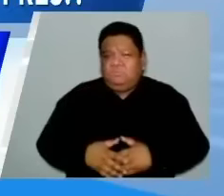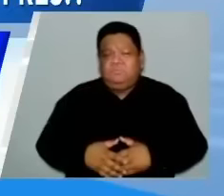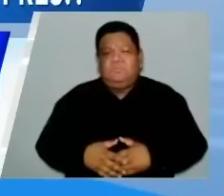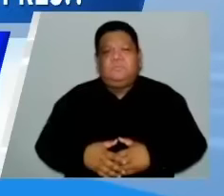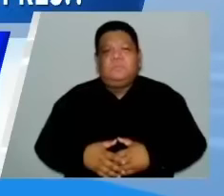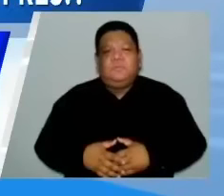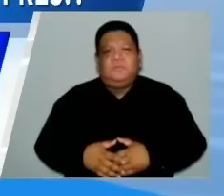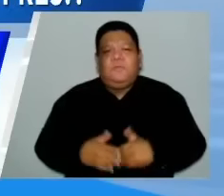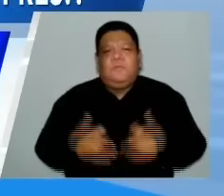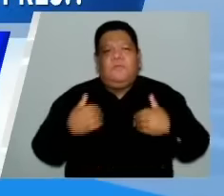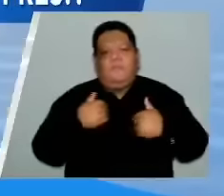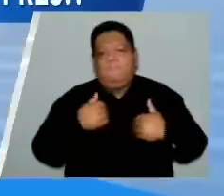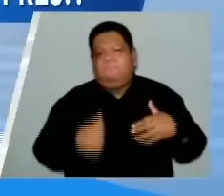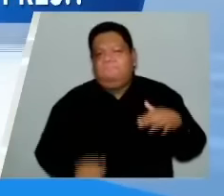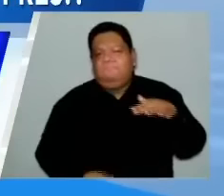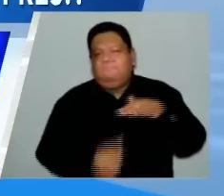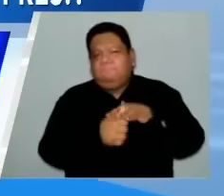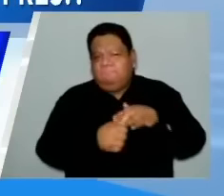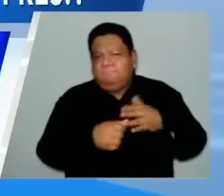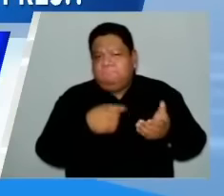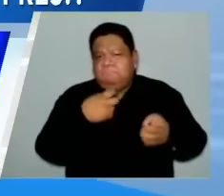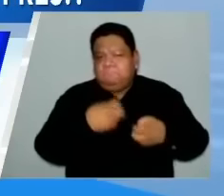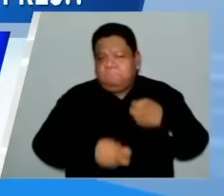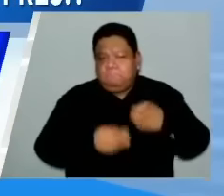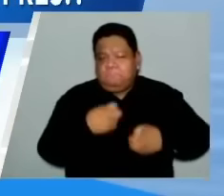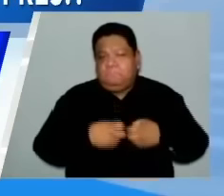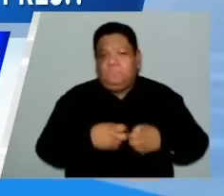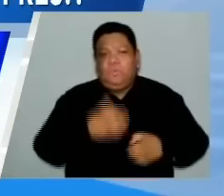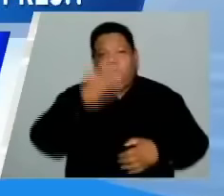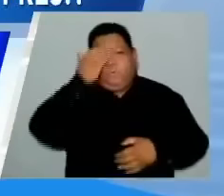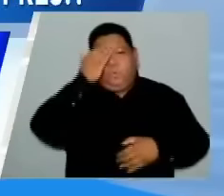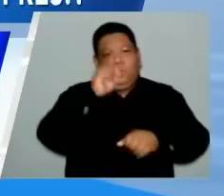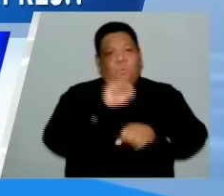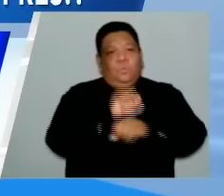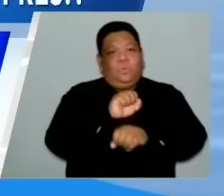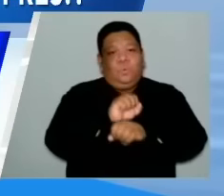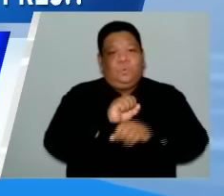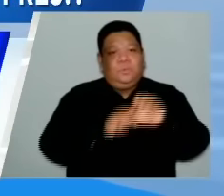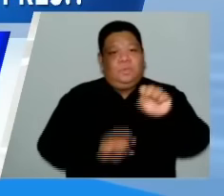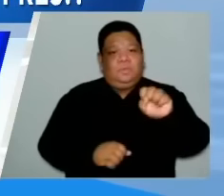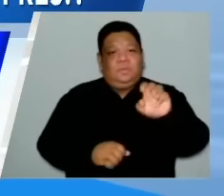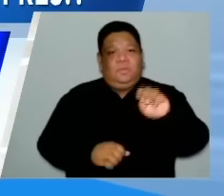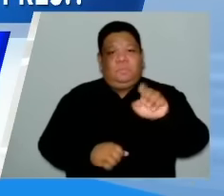mga trabahador ng Sunshine Media Network International o SMNI. Yung iba po dyan,